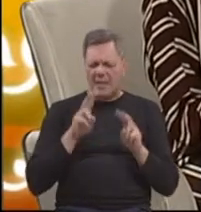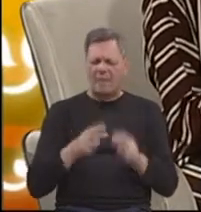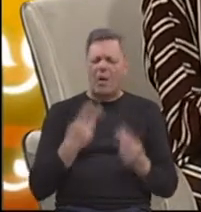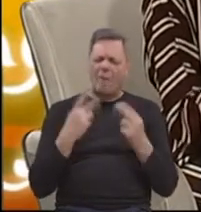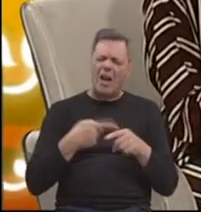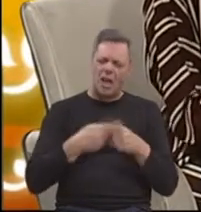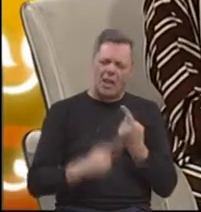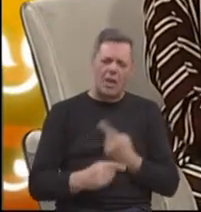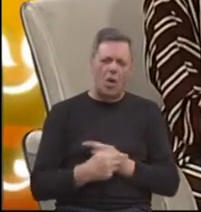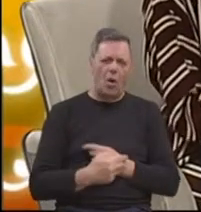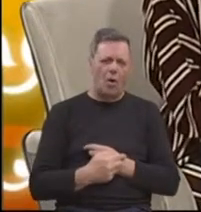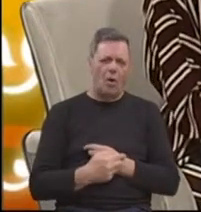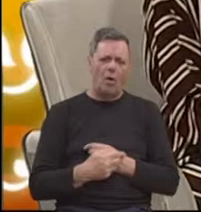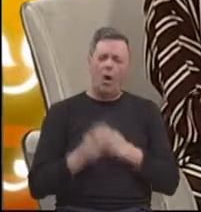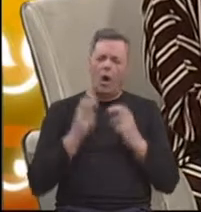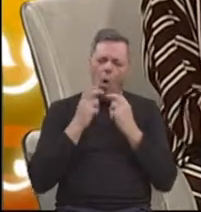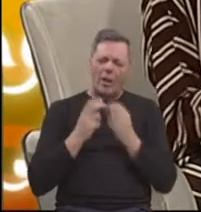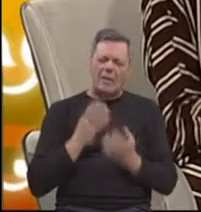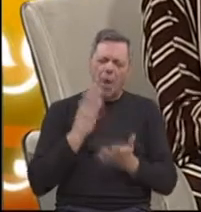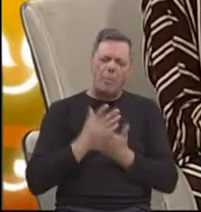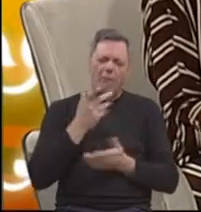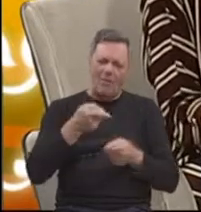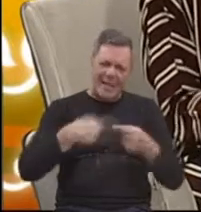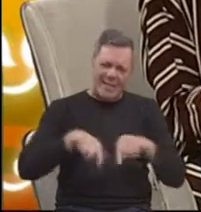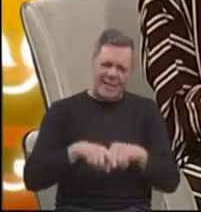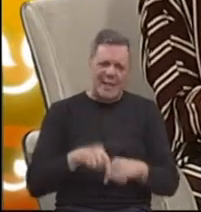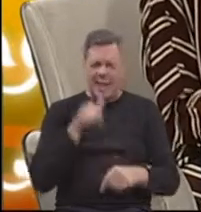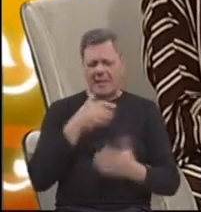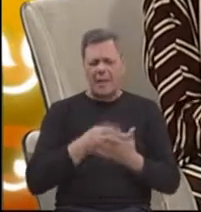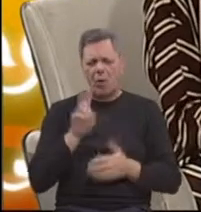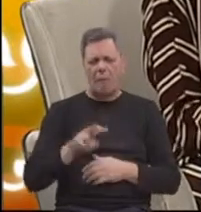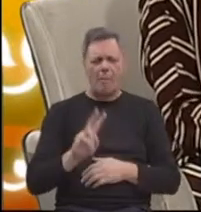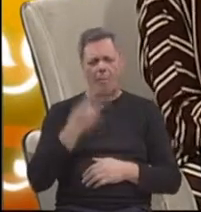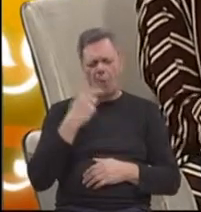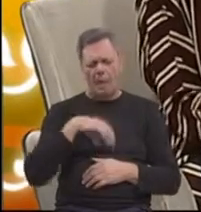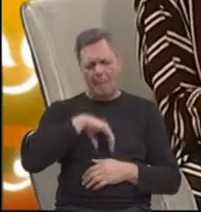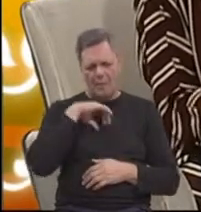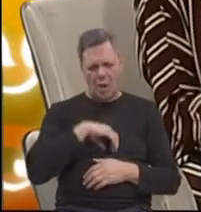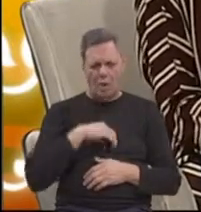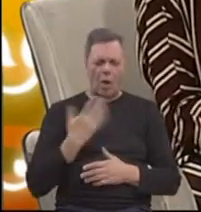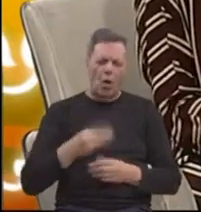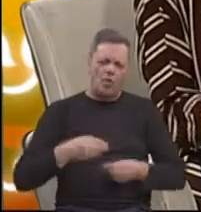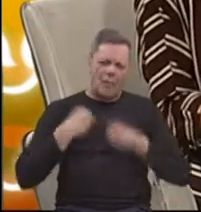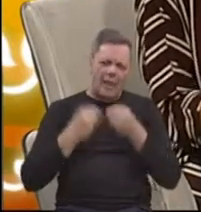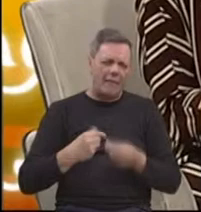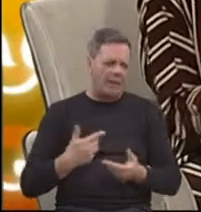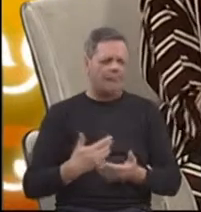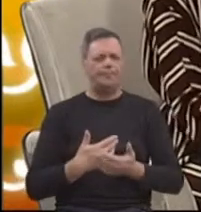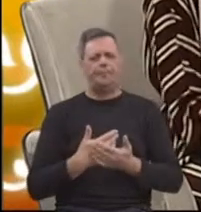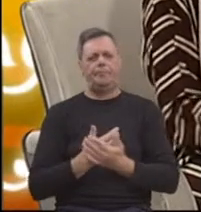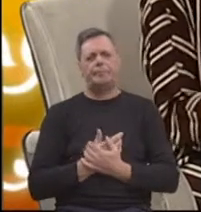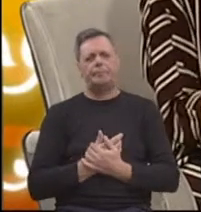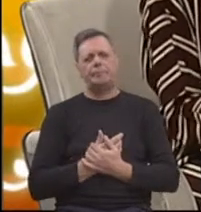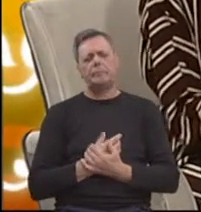dio kongresa je upravo ta sekcija i zato imamo pozvane i psihologe koji će predavati svoje dijelove o tome